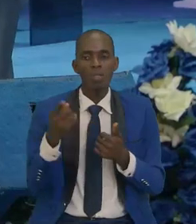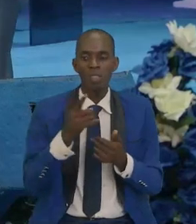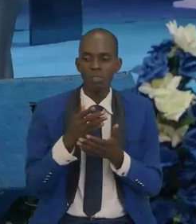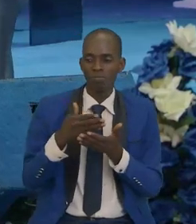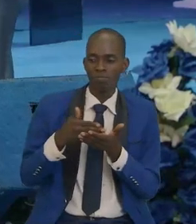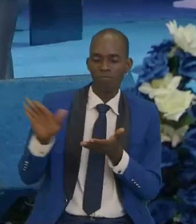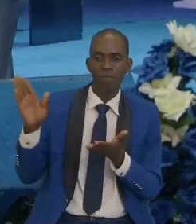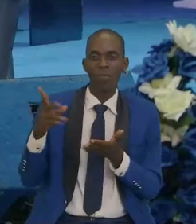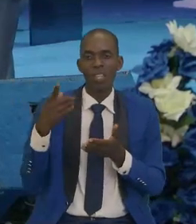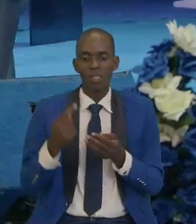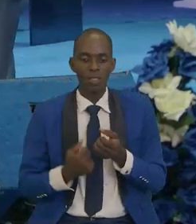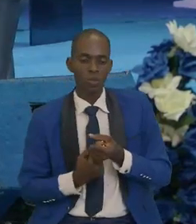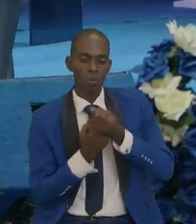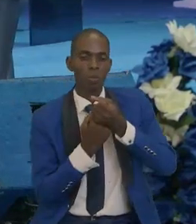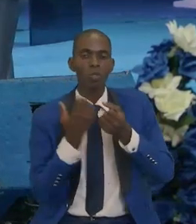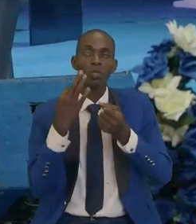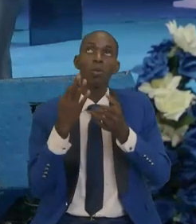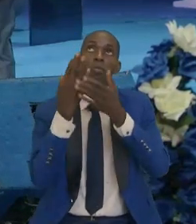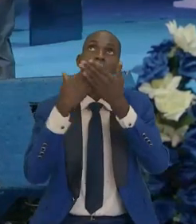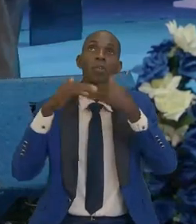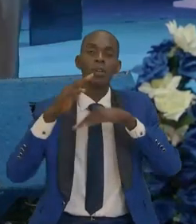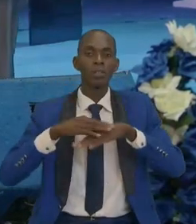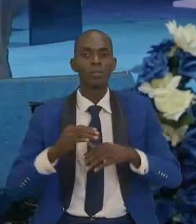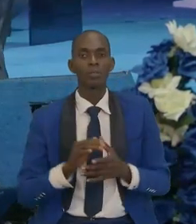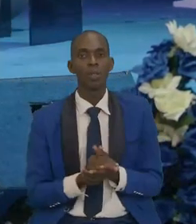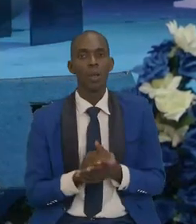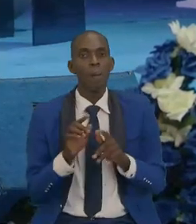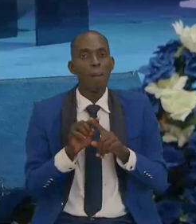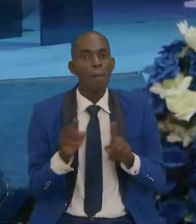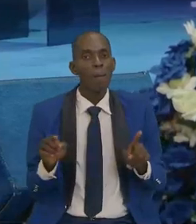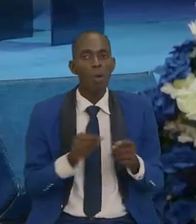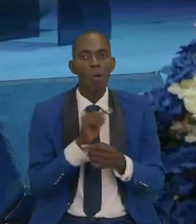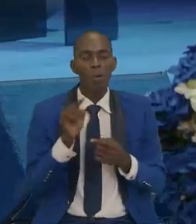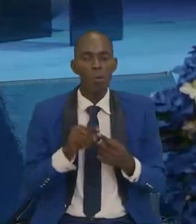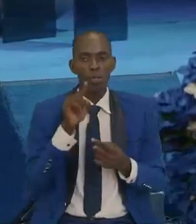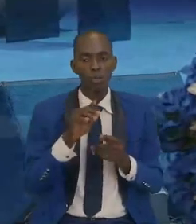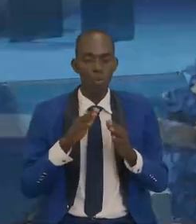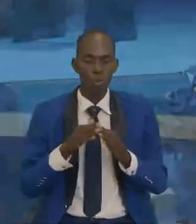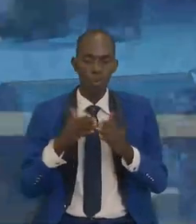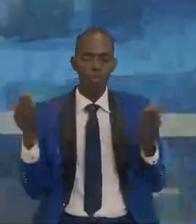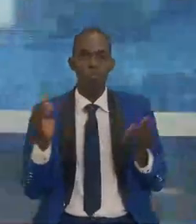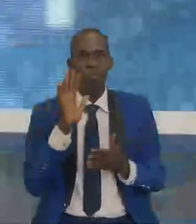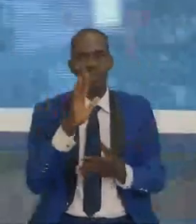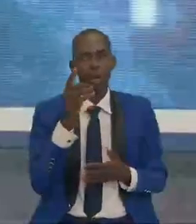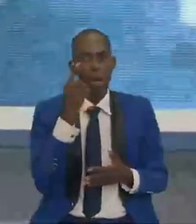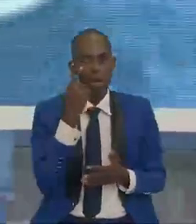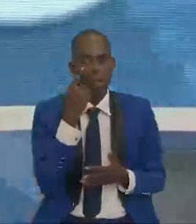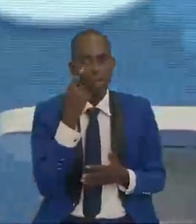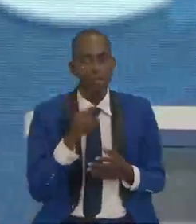Ainsi rejettent-ils le secours du ciel. Mais lorsque tu ouvres tes